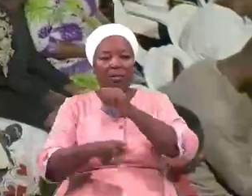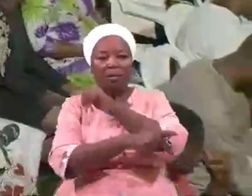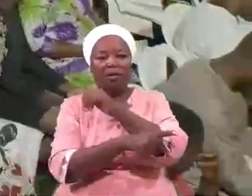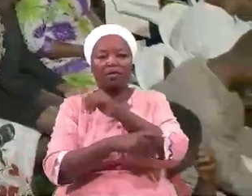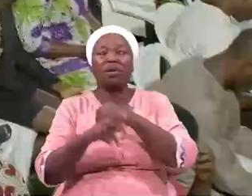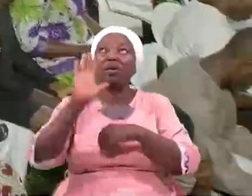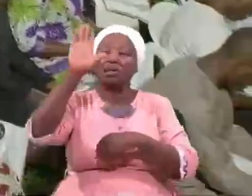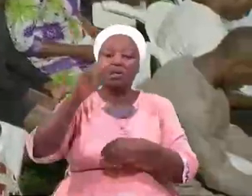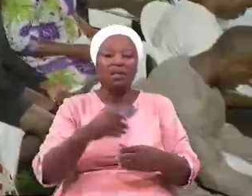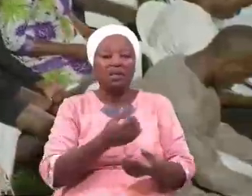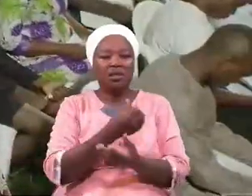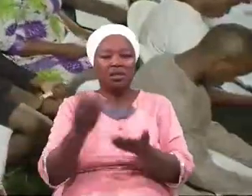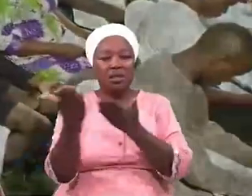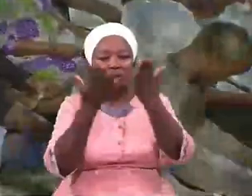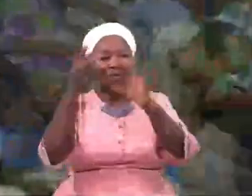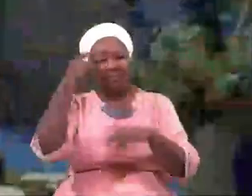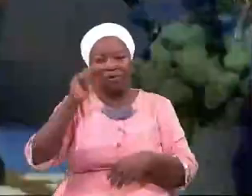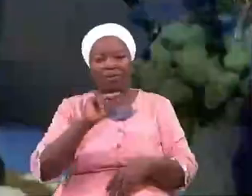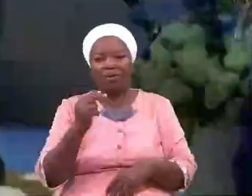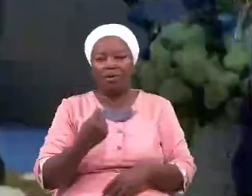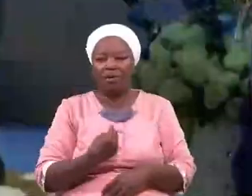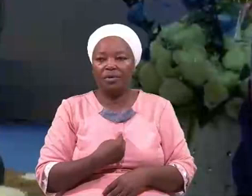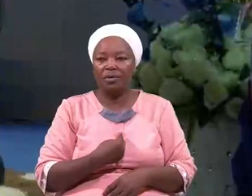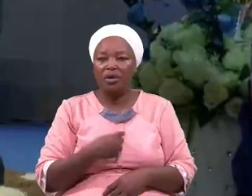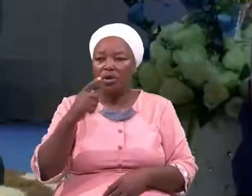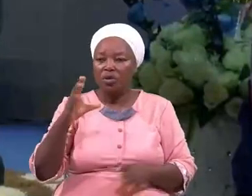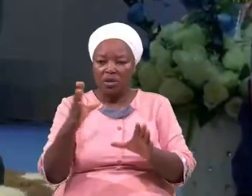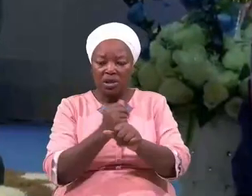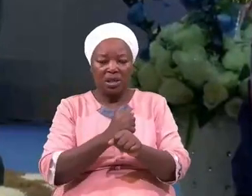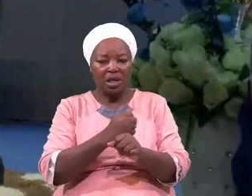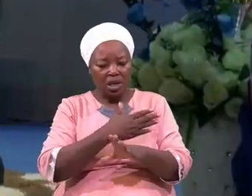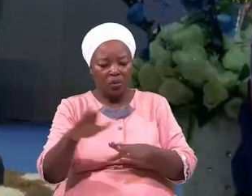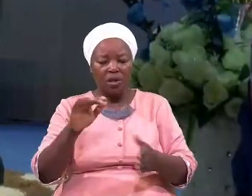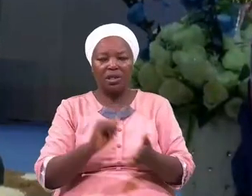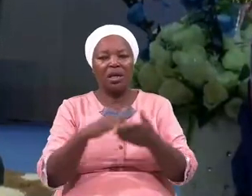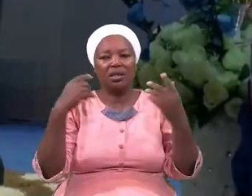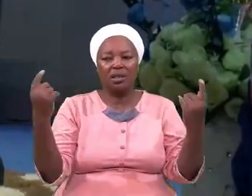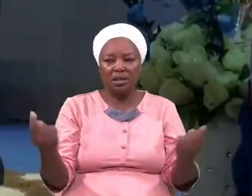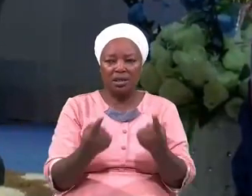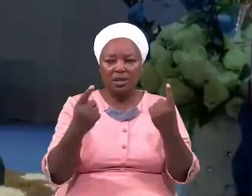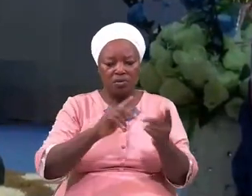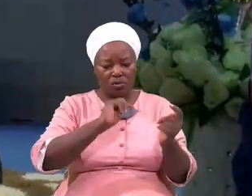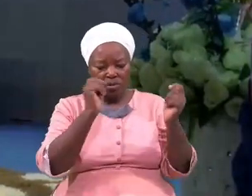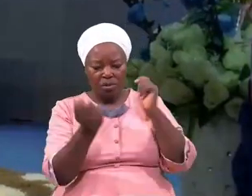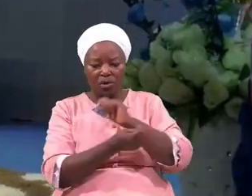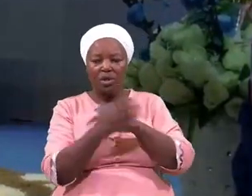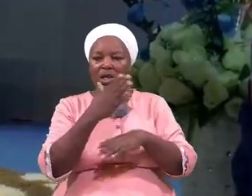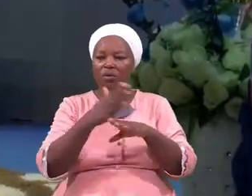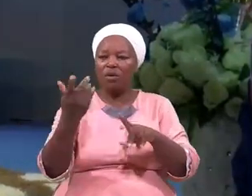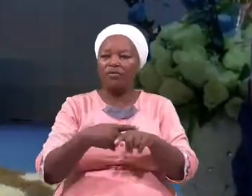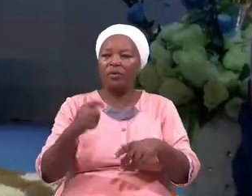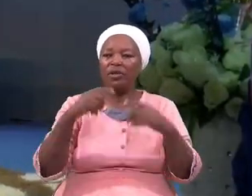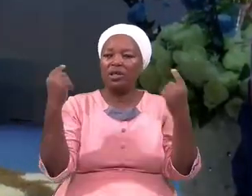car Christ, notre Pâque, a été immolé. Alors, vous ôtez le péché, vous vous en